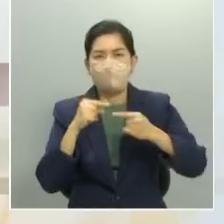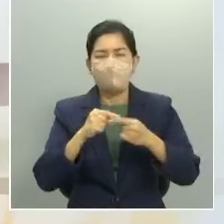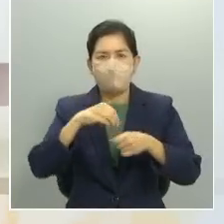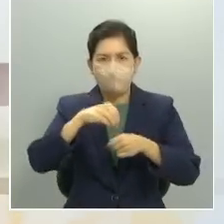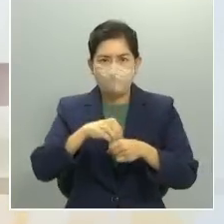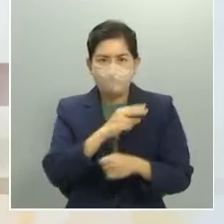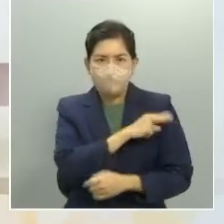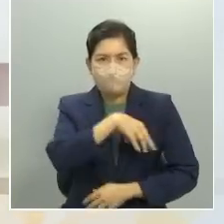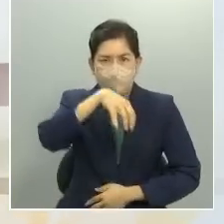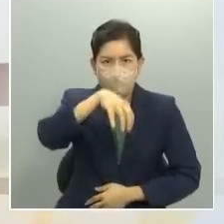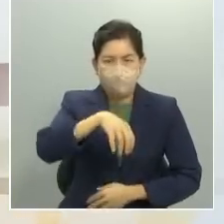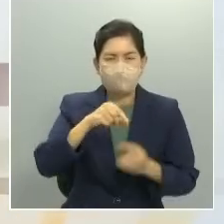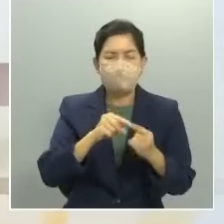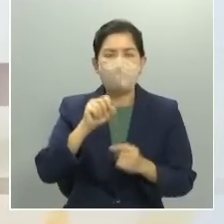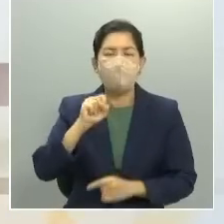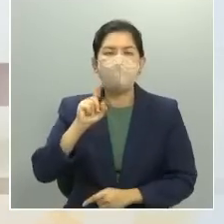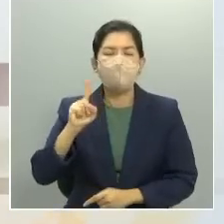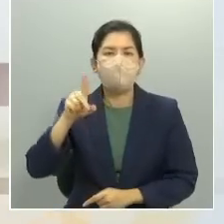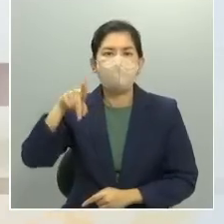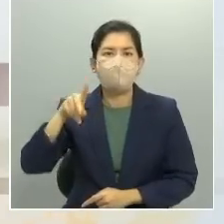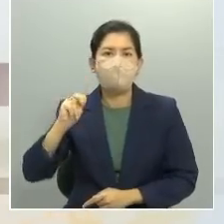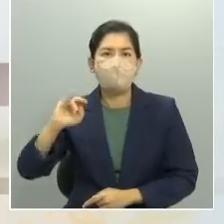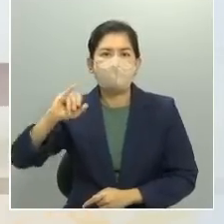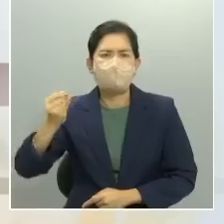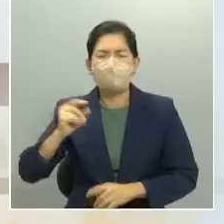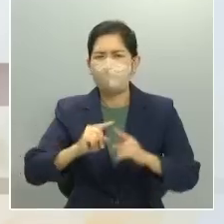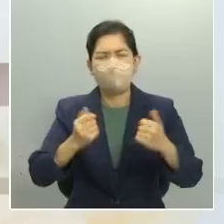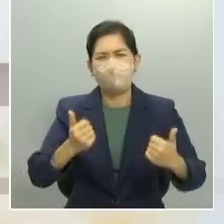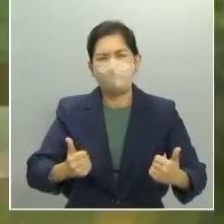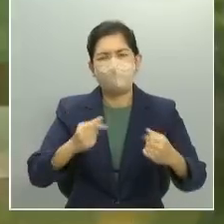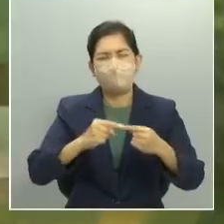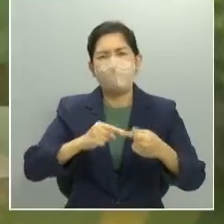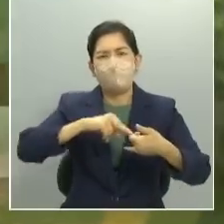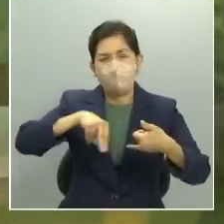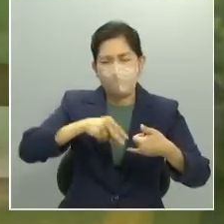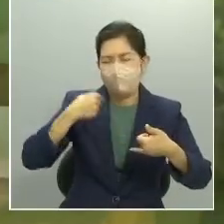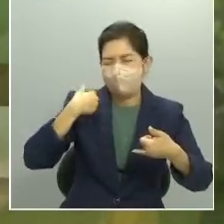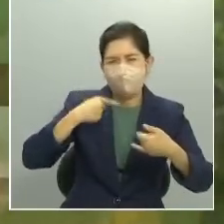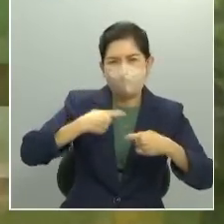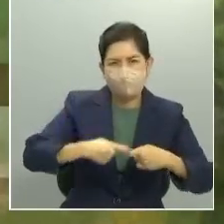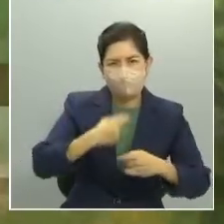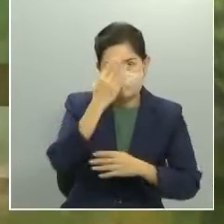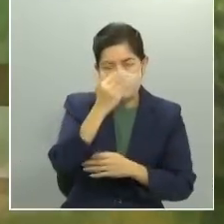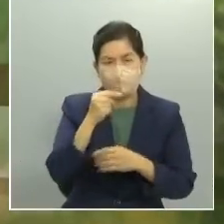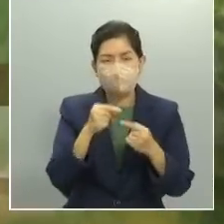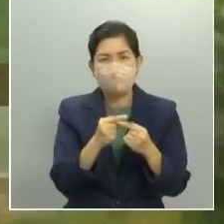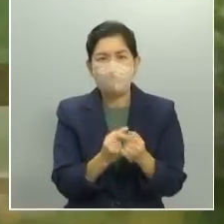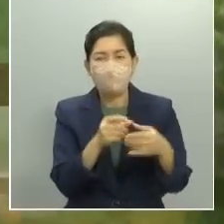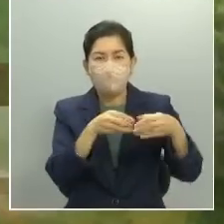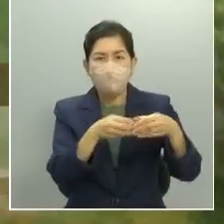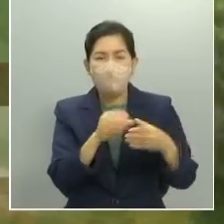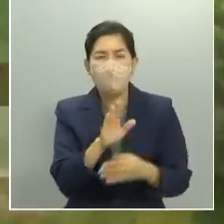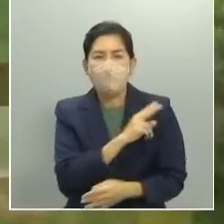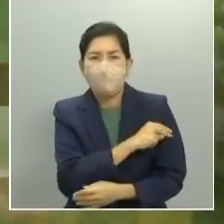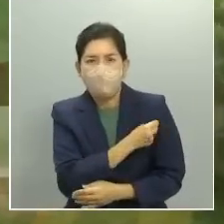กิติ ์แต่ตอนนี้พบว่าการรักษาพยาบาลเป็นไปด้วยความยากลำบากค่ะเพราะว่าสถานที่รวมไปถึงแพทย์เฉพาะทางเนี่ยมันไม่พอต่อ